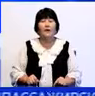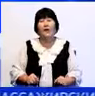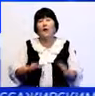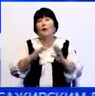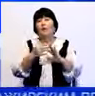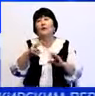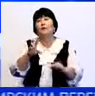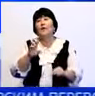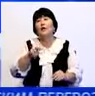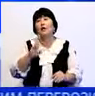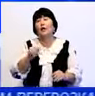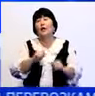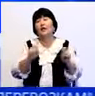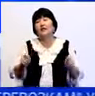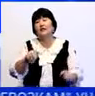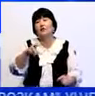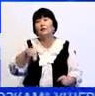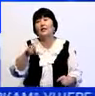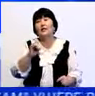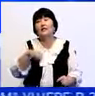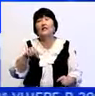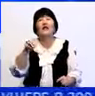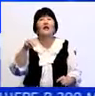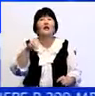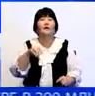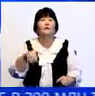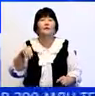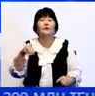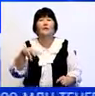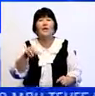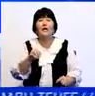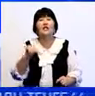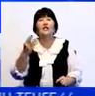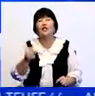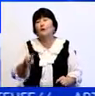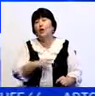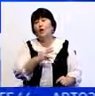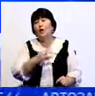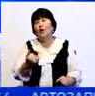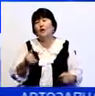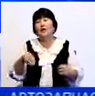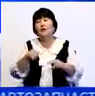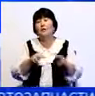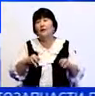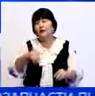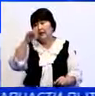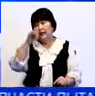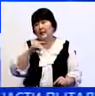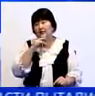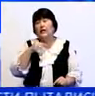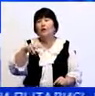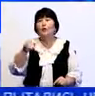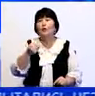В поселке Бельколь открылась медресе Марала Ишана. В торжественном мероприятии принял участие председатель Духовного управления мусульман Казахстана, верховный